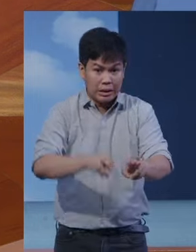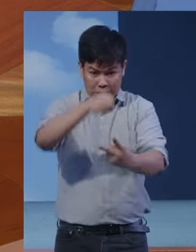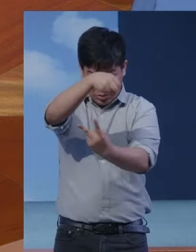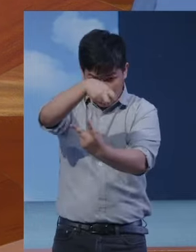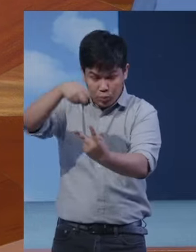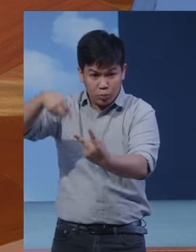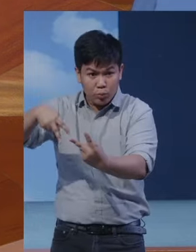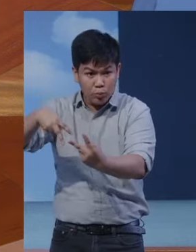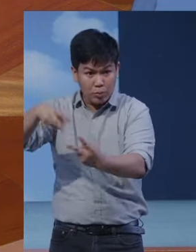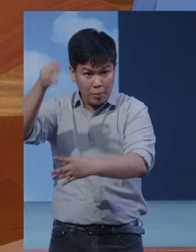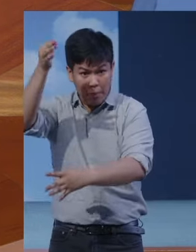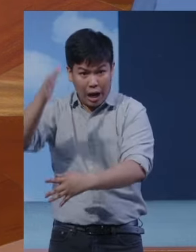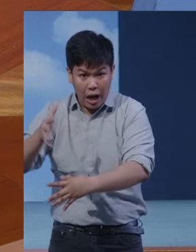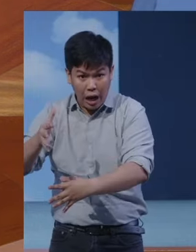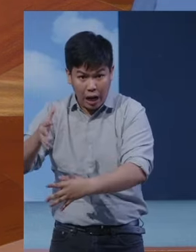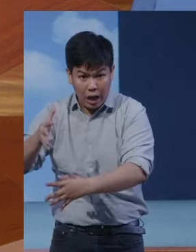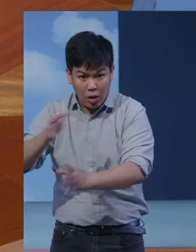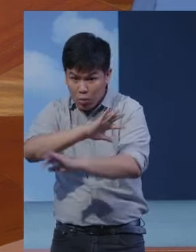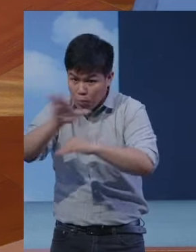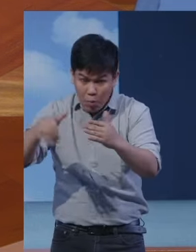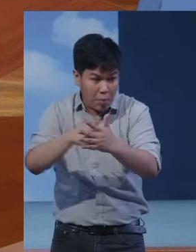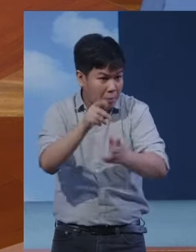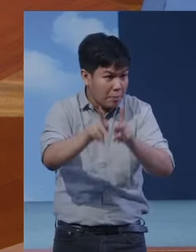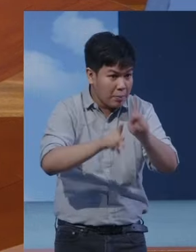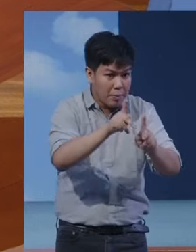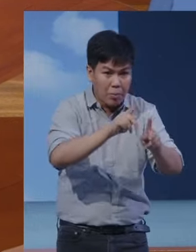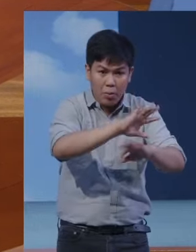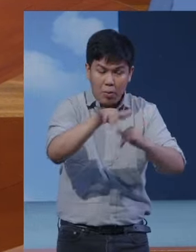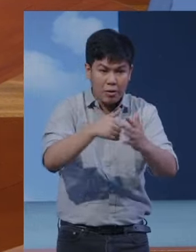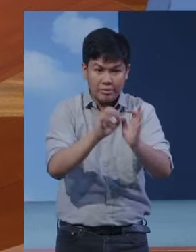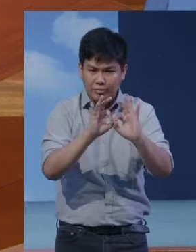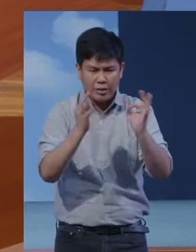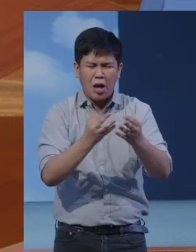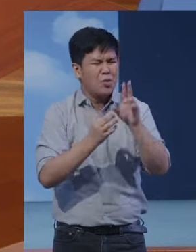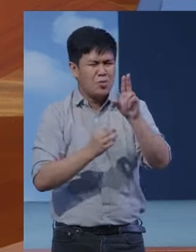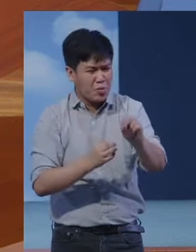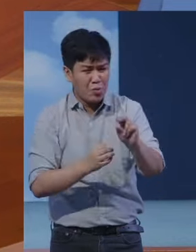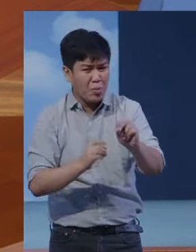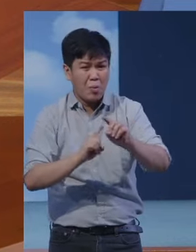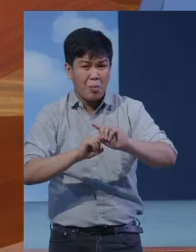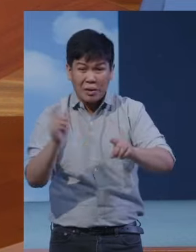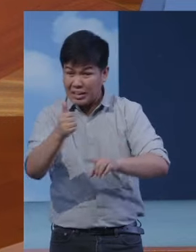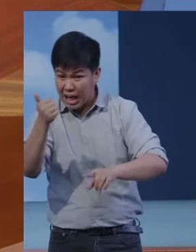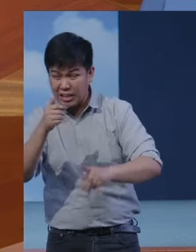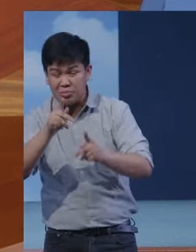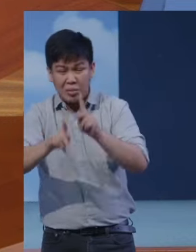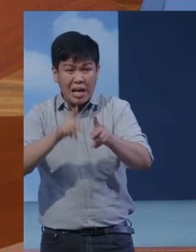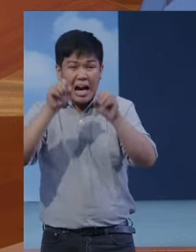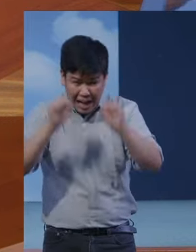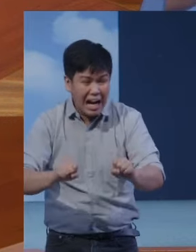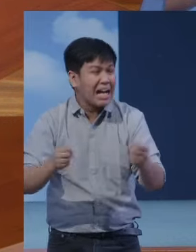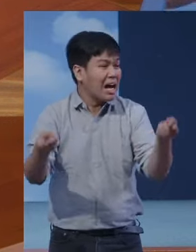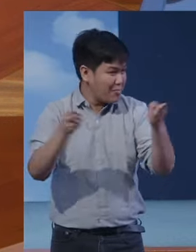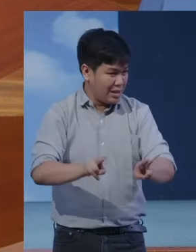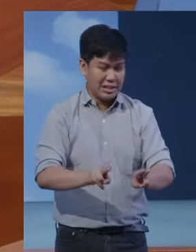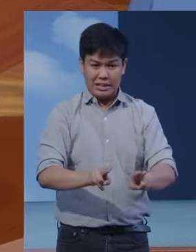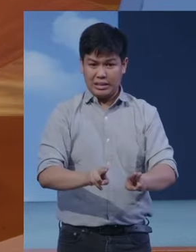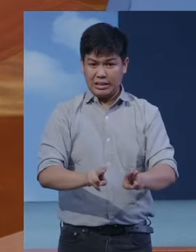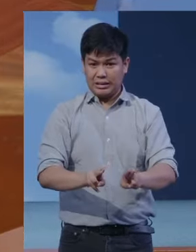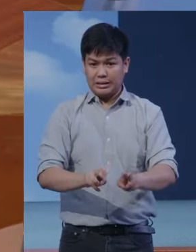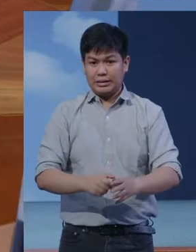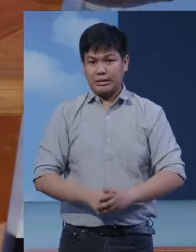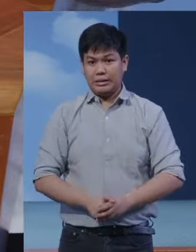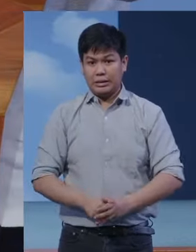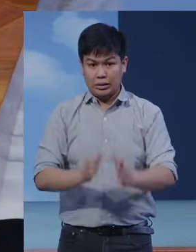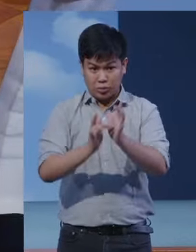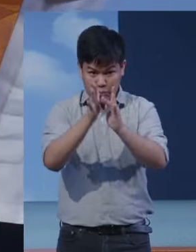klaseng sitwasyon sa lahat ng pamilya Hindi sa lahat pero sa iba Oo posible ba kahit sa mga